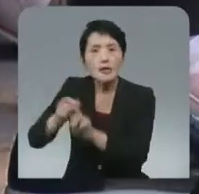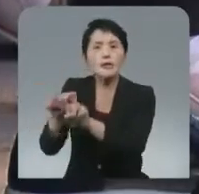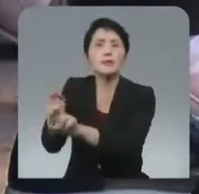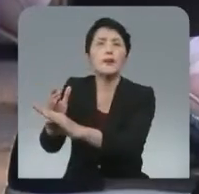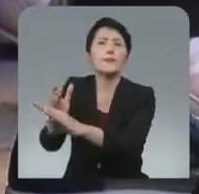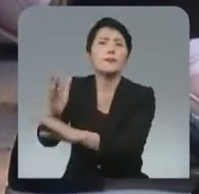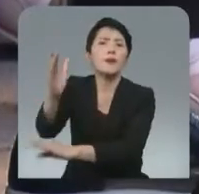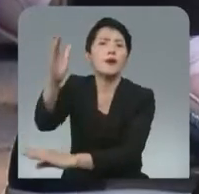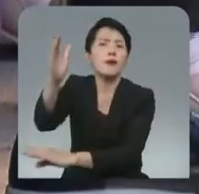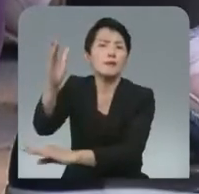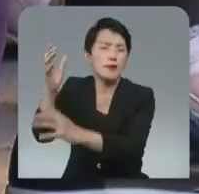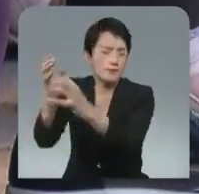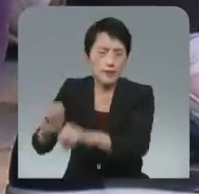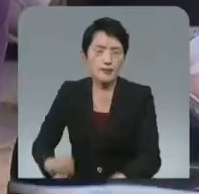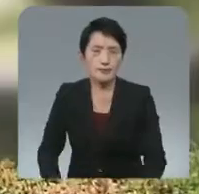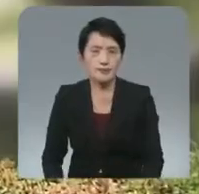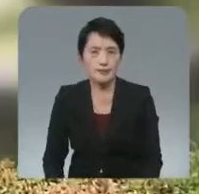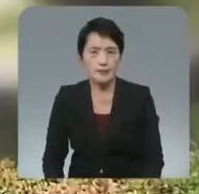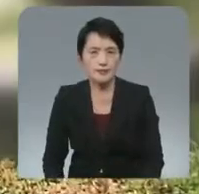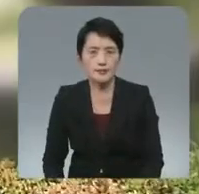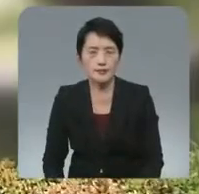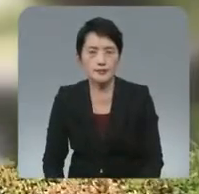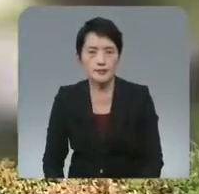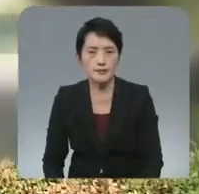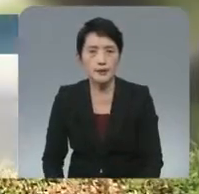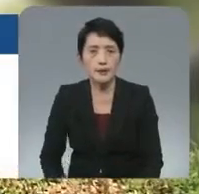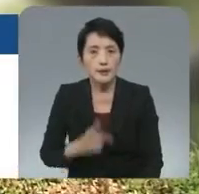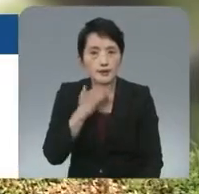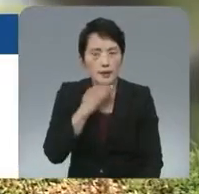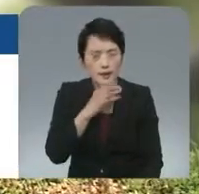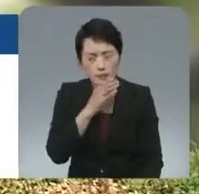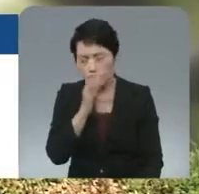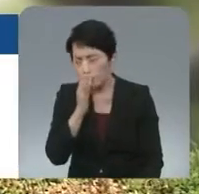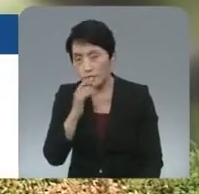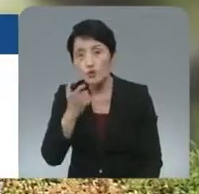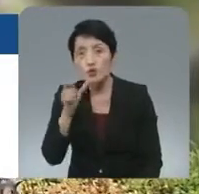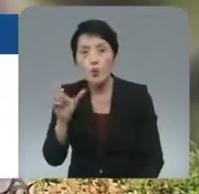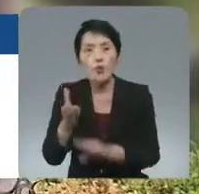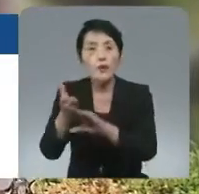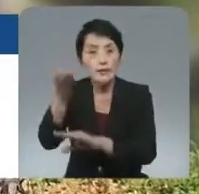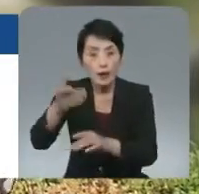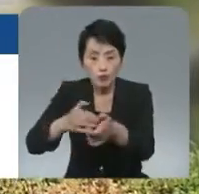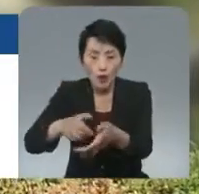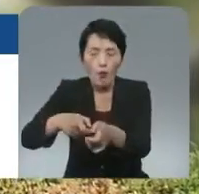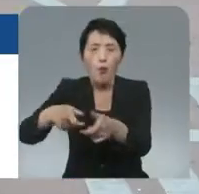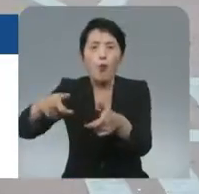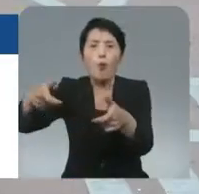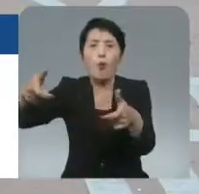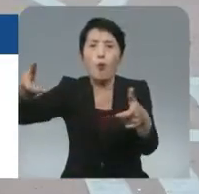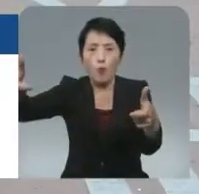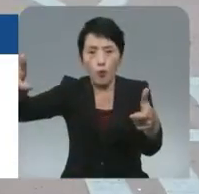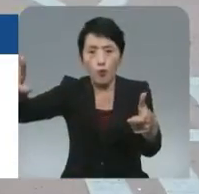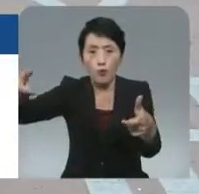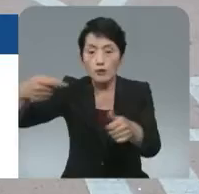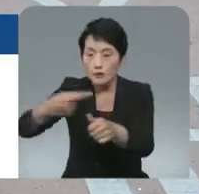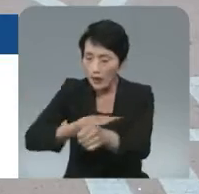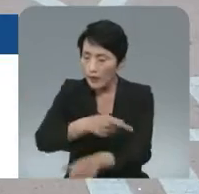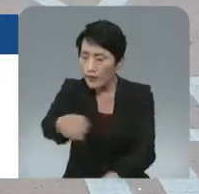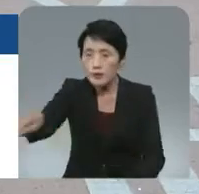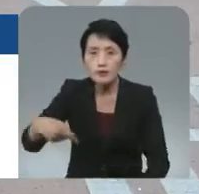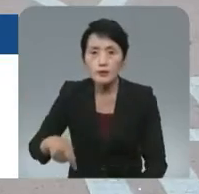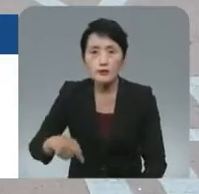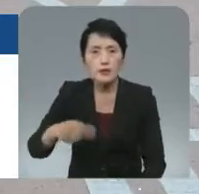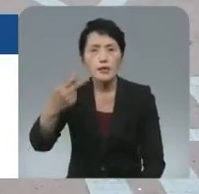ville de boussane sont dans ce cas de figure et recense déjà une population très âgée selon djangoo directeur dans des départements du Costa